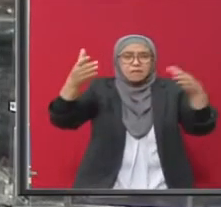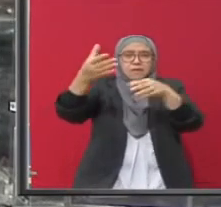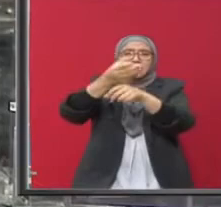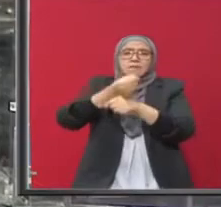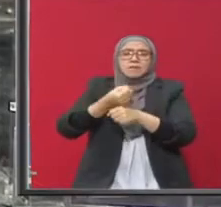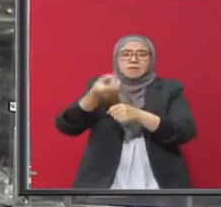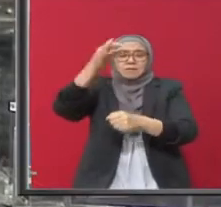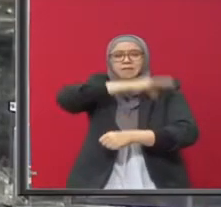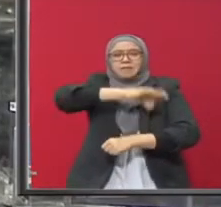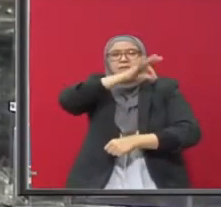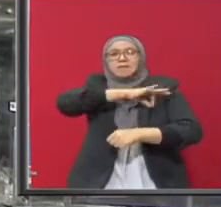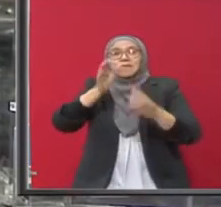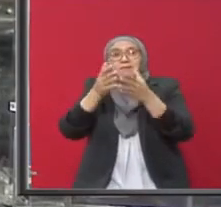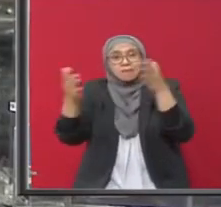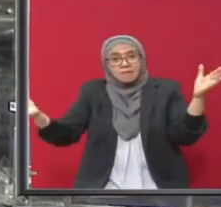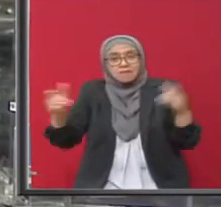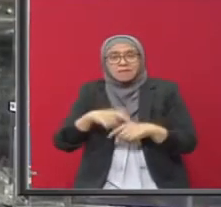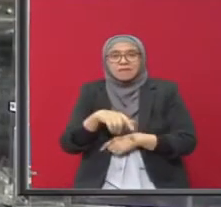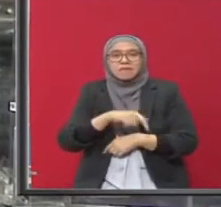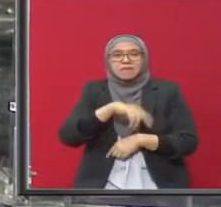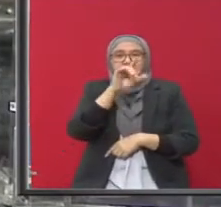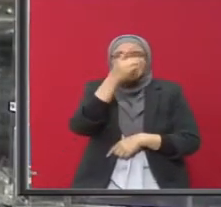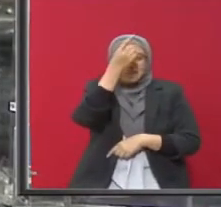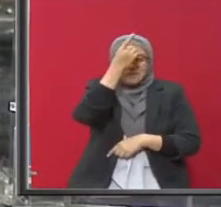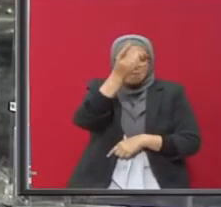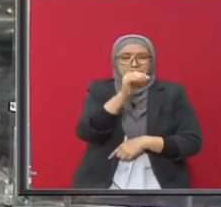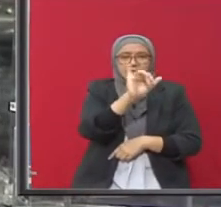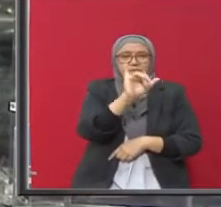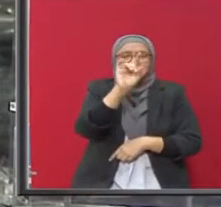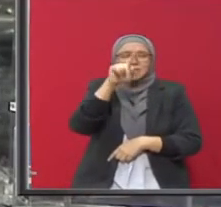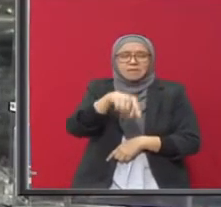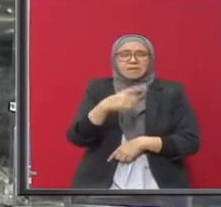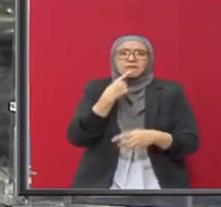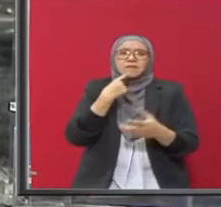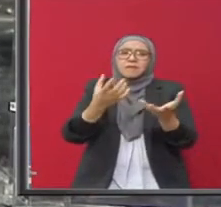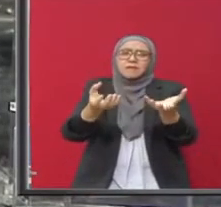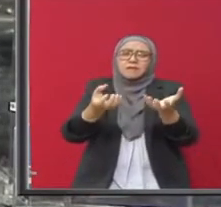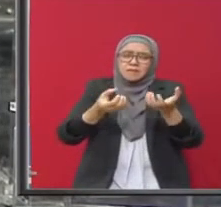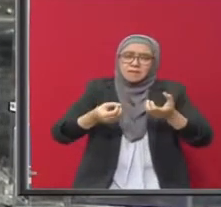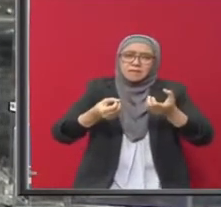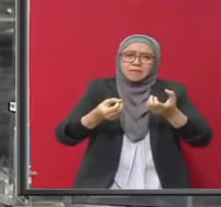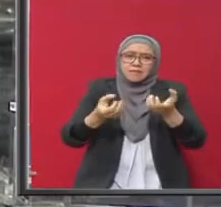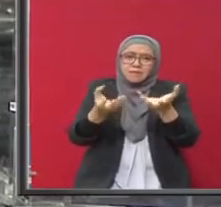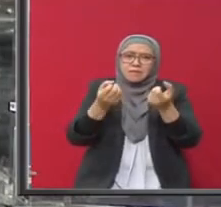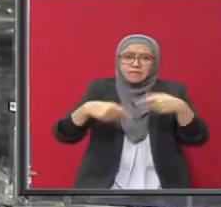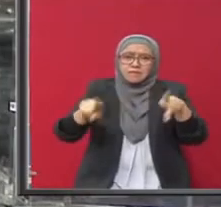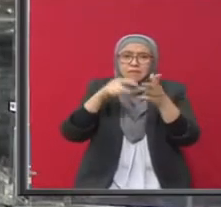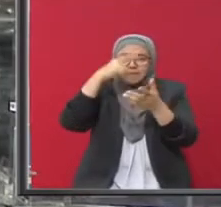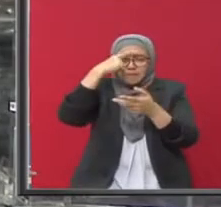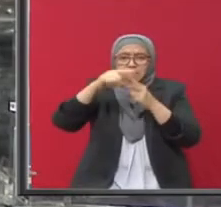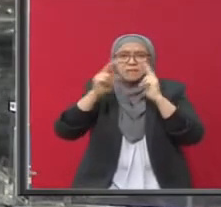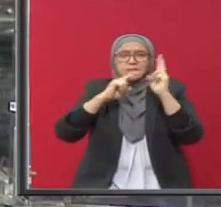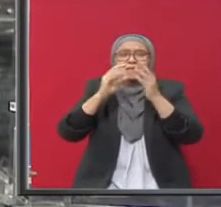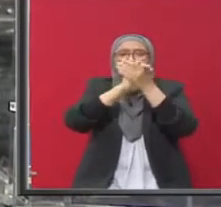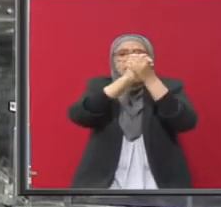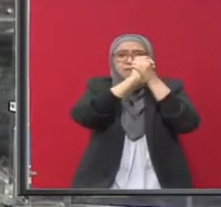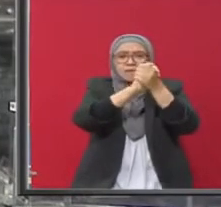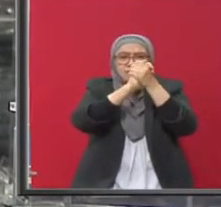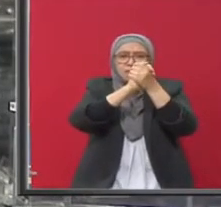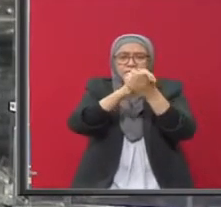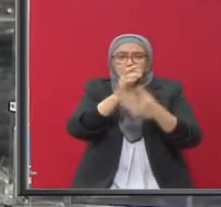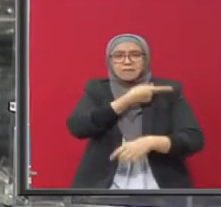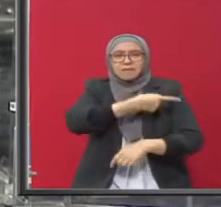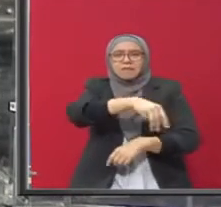Pertua, saya juga ingin mengambil kesempatan untuk mengucapkan ucapan tahniah kepada Kementerian Perusahaan, Peladangan dan